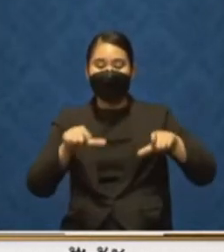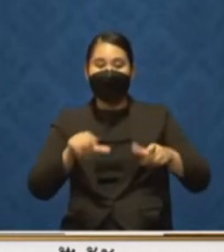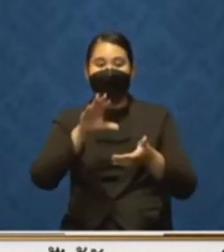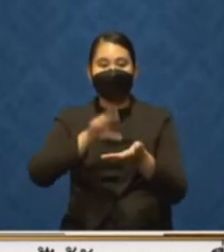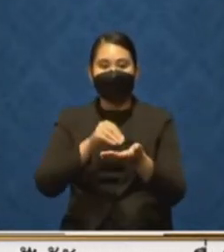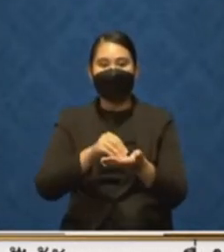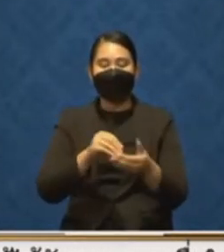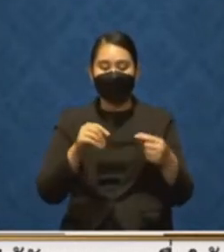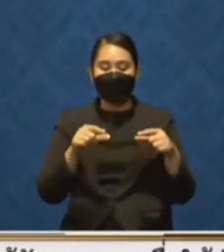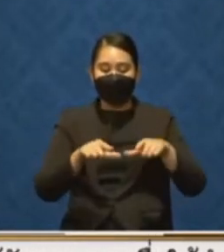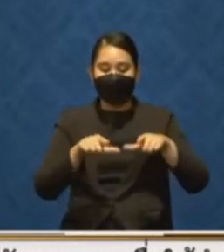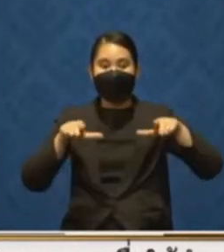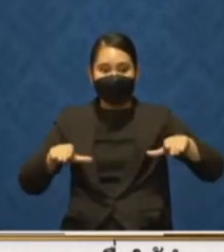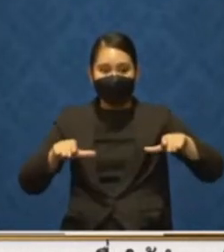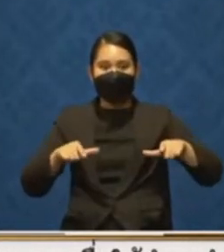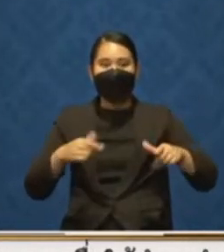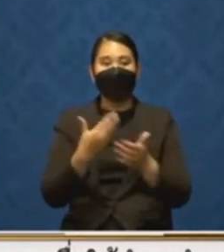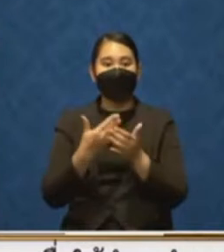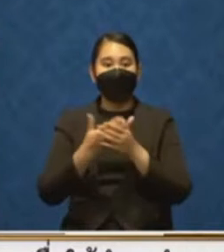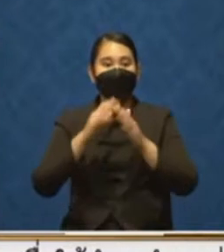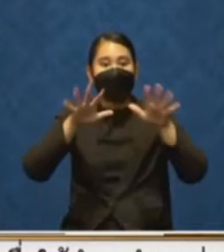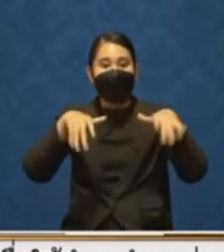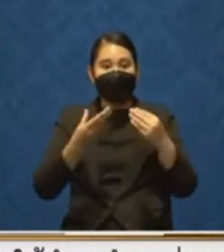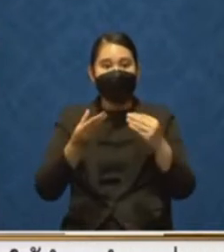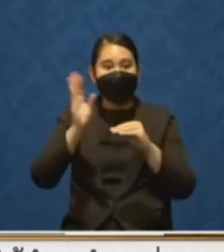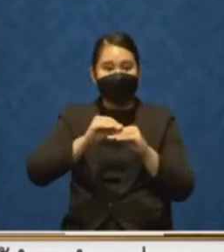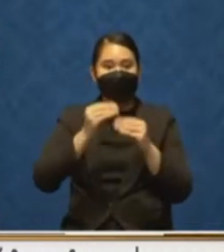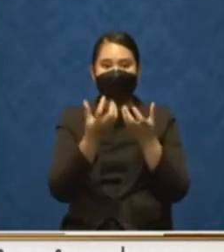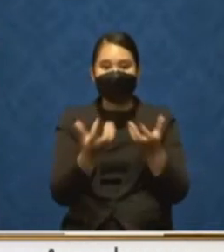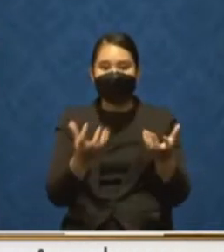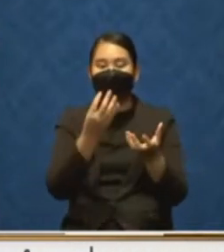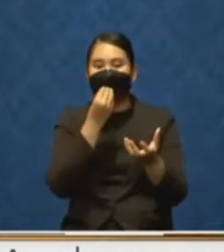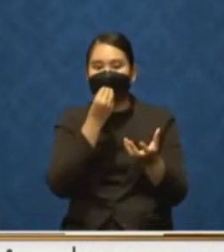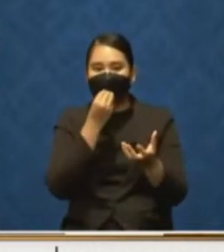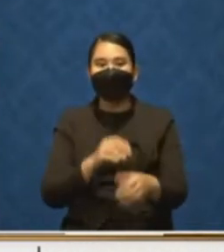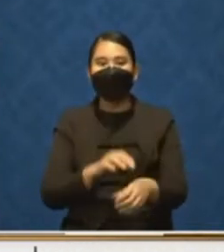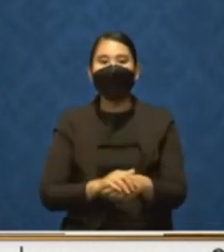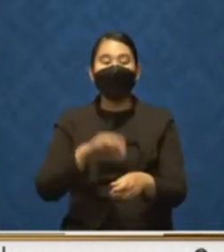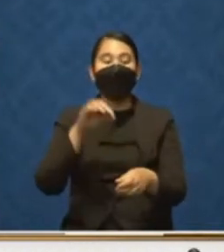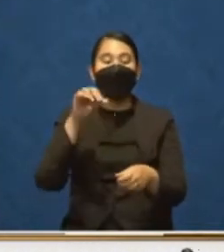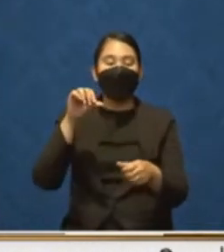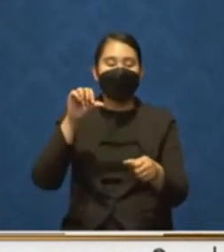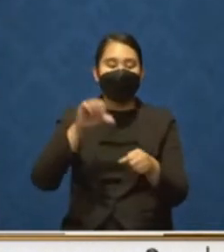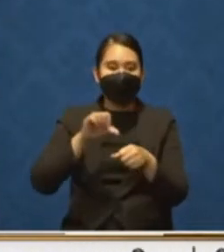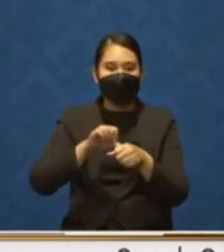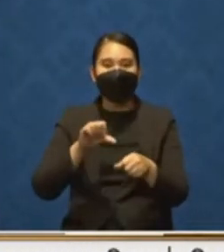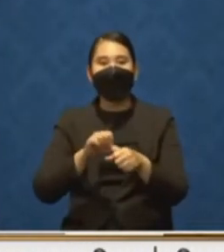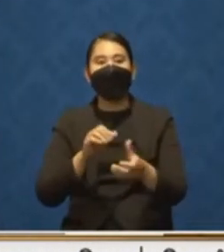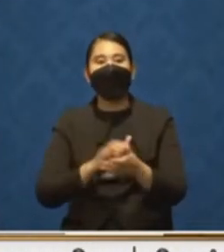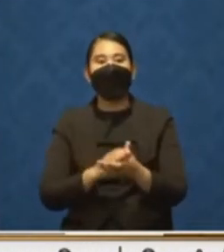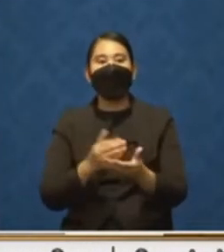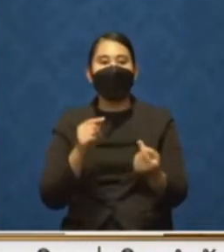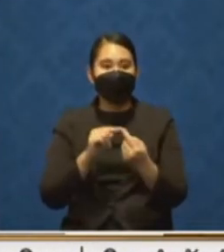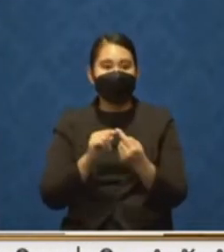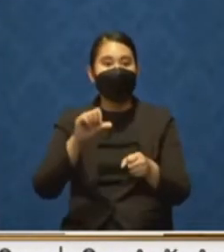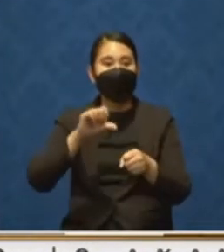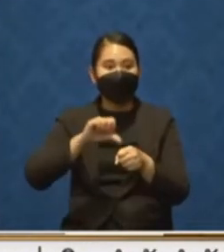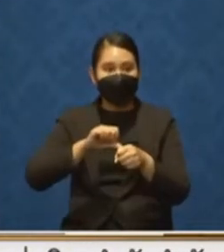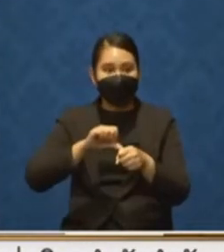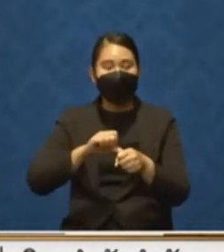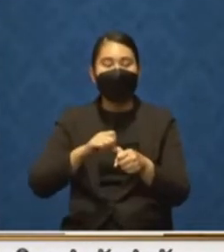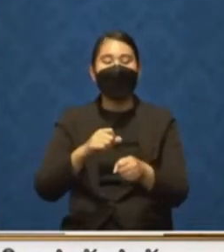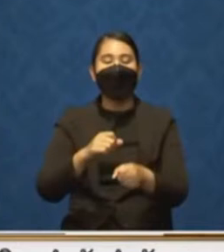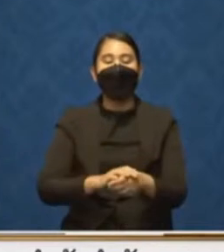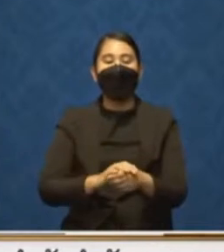เกษตรแปลงใหญ่ส่วนทำการสร้างมูลค่าเพิ่มอุตสาหกรรมอาหารก็เชื้อเพลิงชีวภาพจะมีอยู่ภาพพระสีเขียวภาพไปโอดีเซล The westin